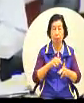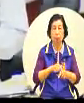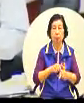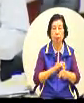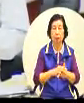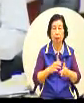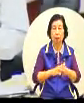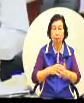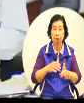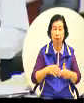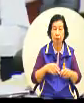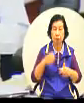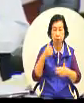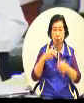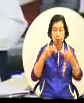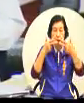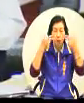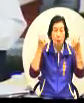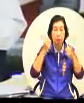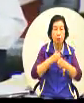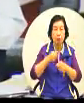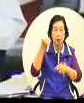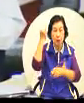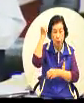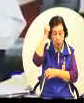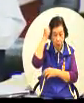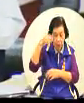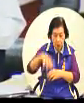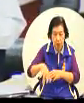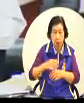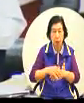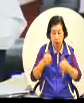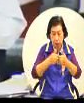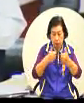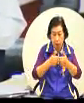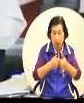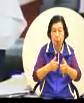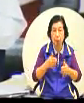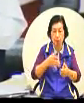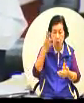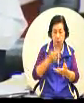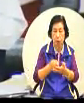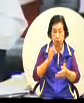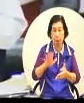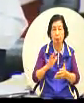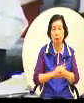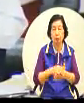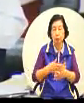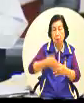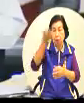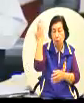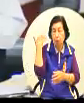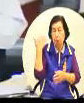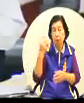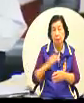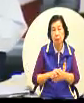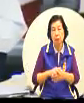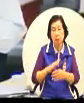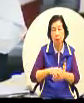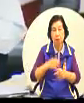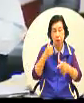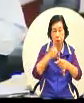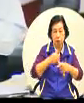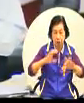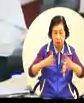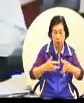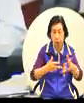会议，希望把过去的建国桥由中